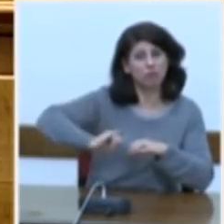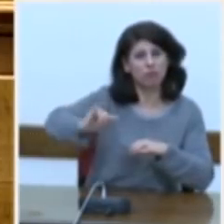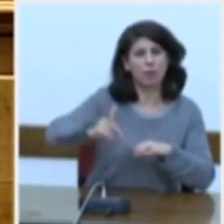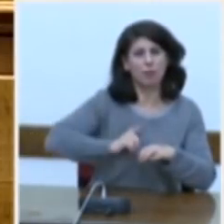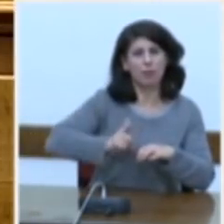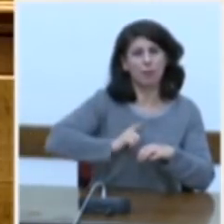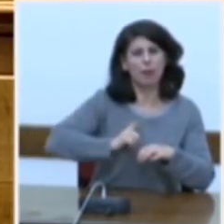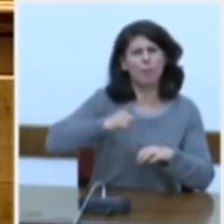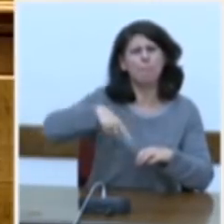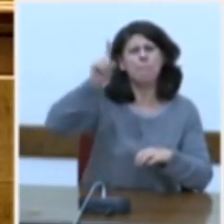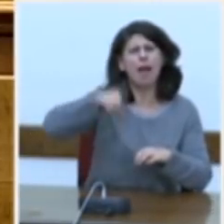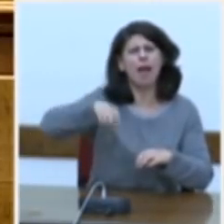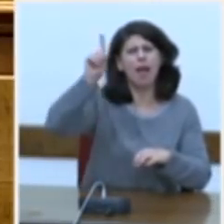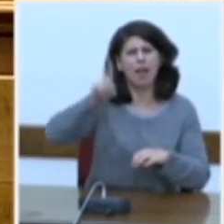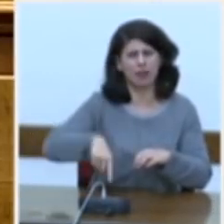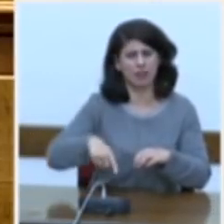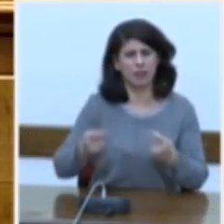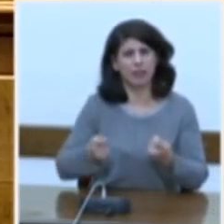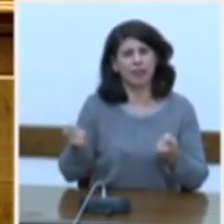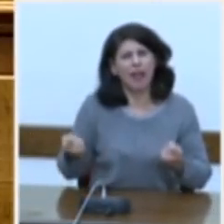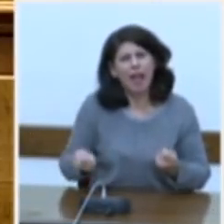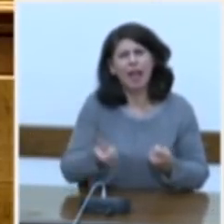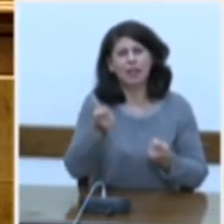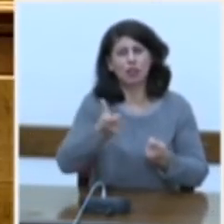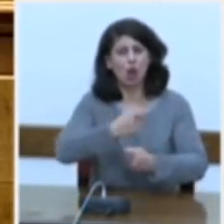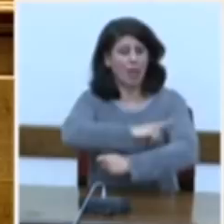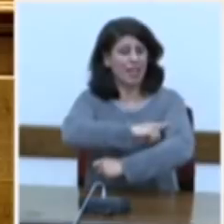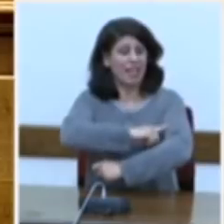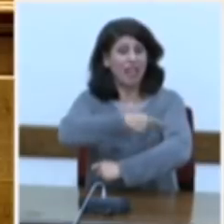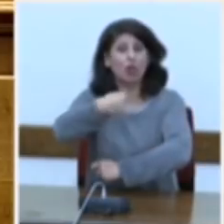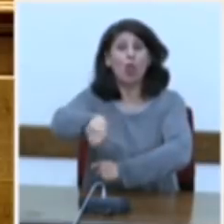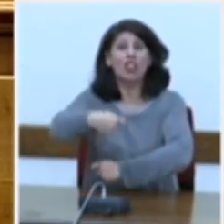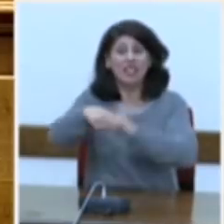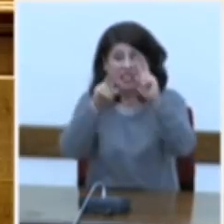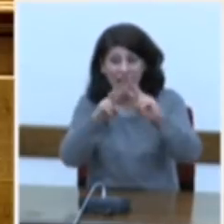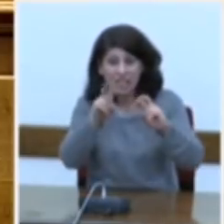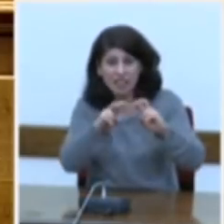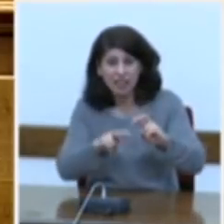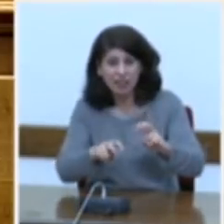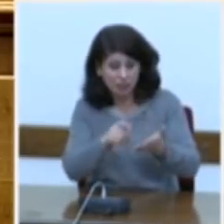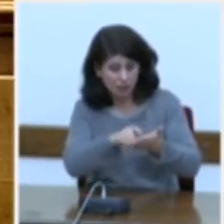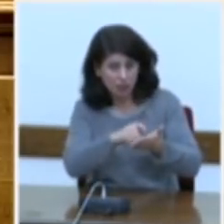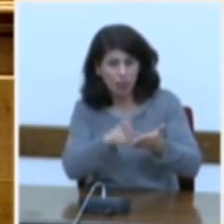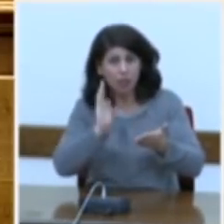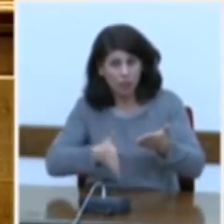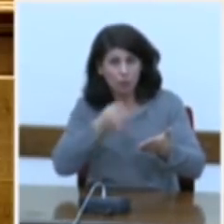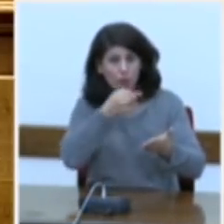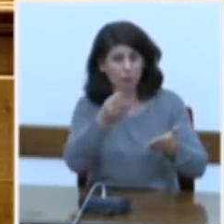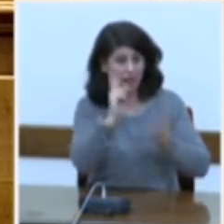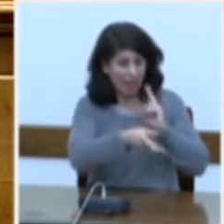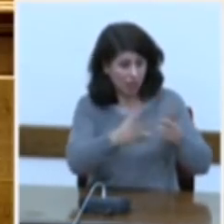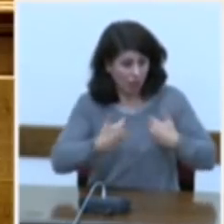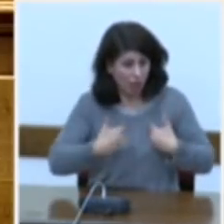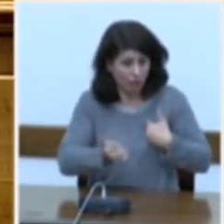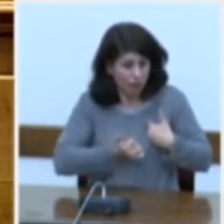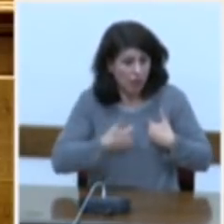περιμένουν μέρες για να γίνει έστω η ιατροδικαστική εξέταση και να μπορέσουν να στηρίξουν την καταγγελία